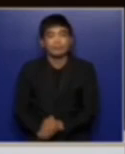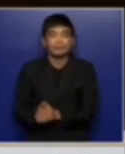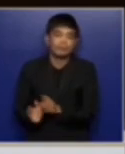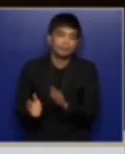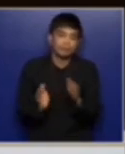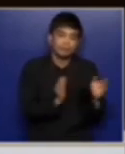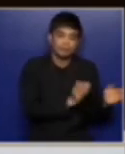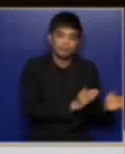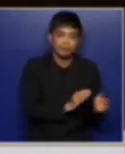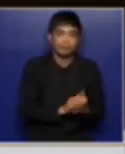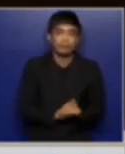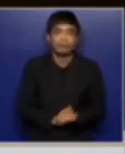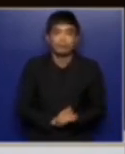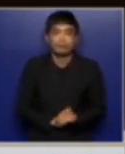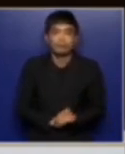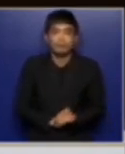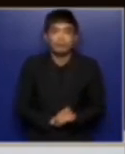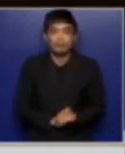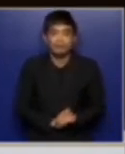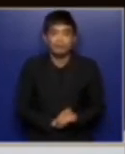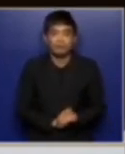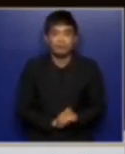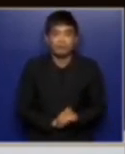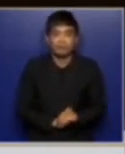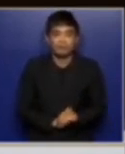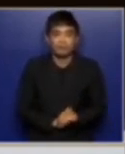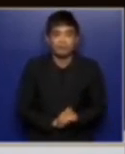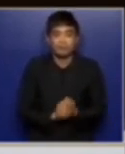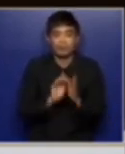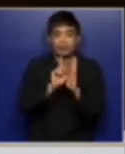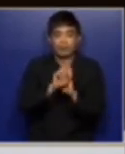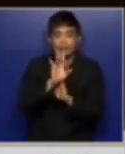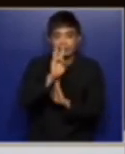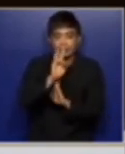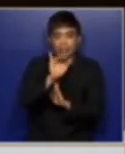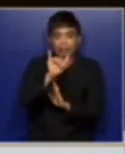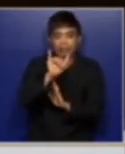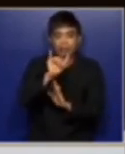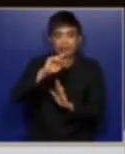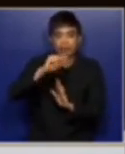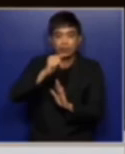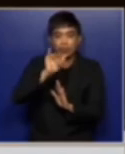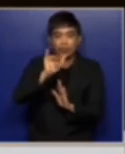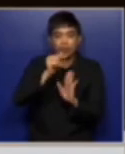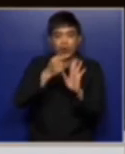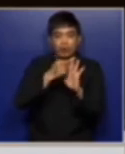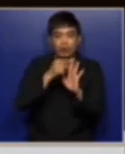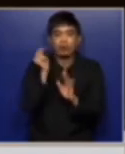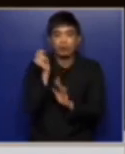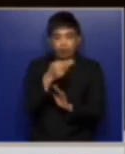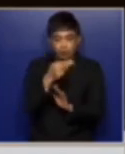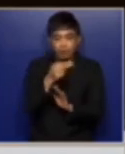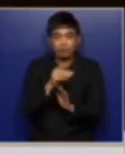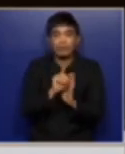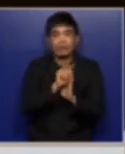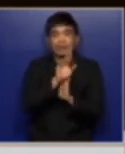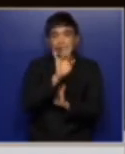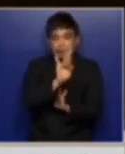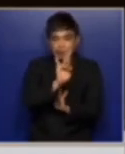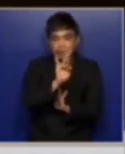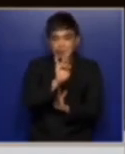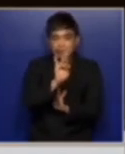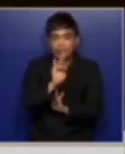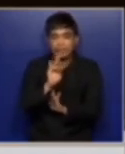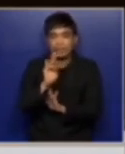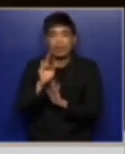7นาทีนะครับยงยุทธสุวรรณบุตรแล้วหลังจากนั้นก็นางสาวสีนวลถึงขอไว้7นาทีเช่นเดียวกันของ2คนก็